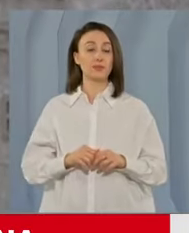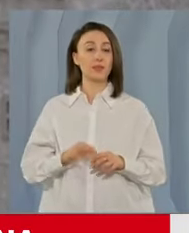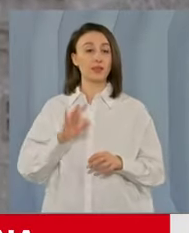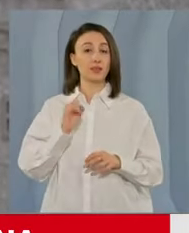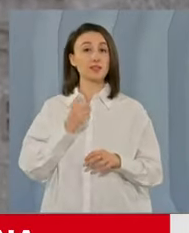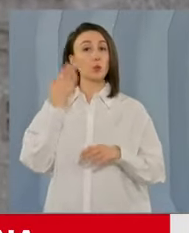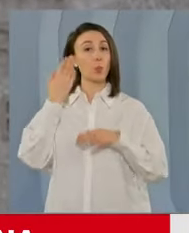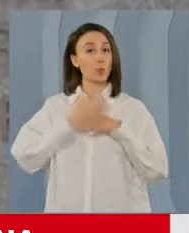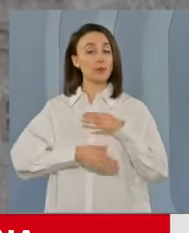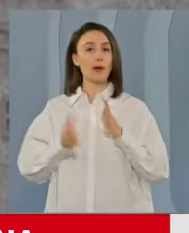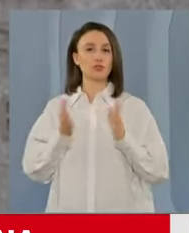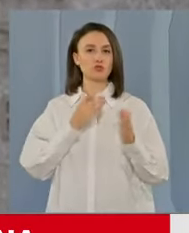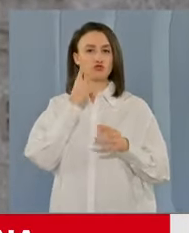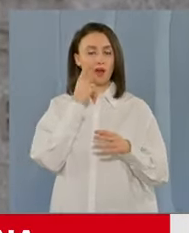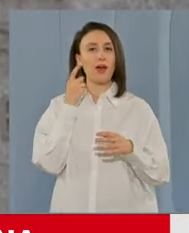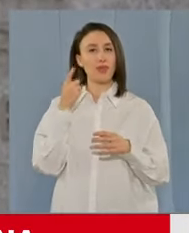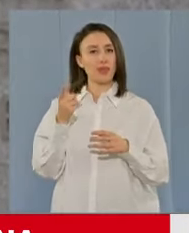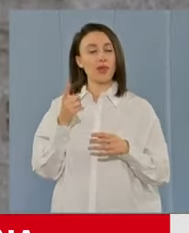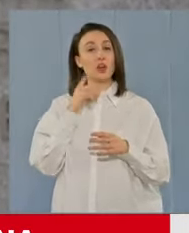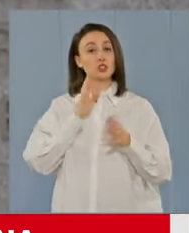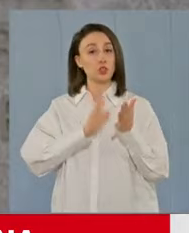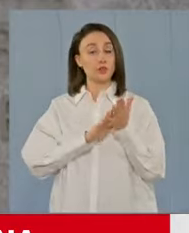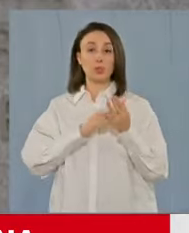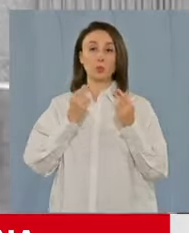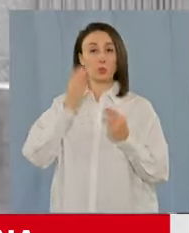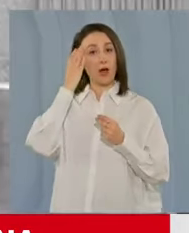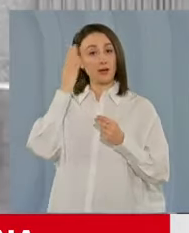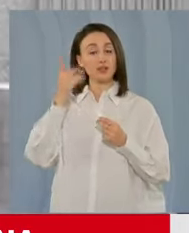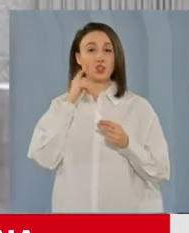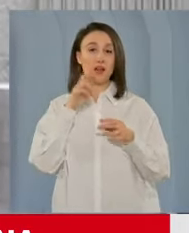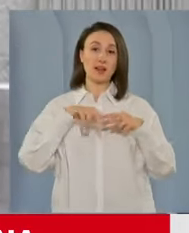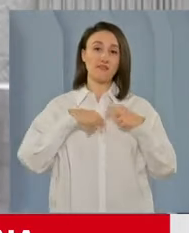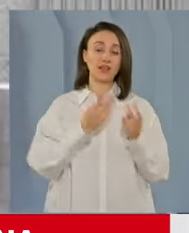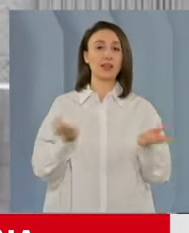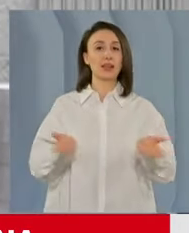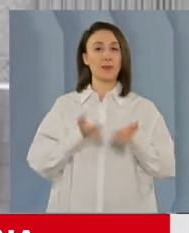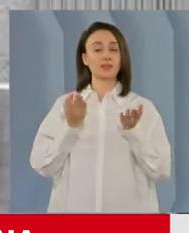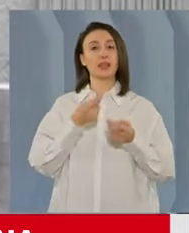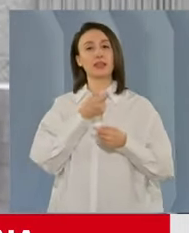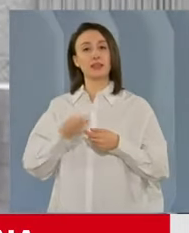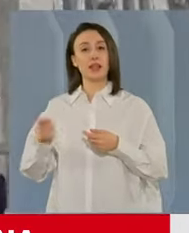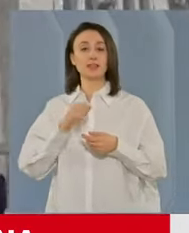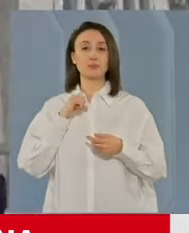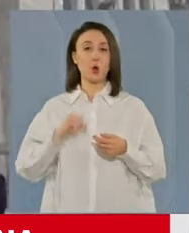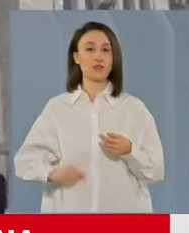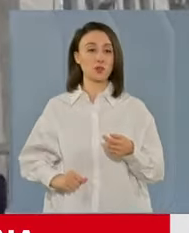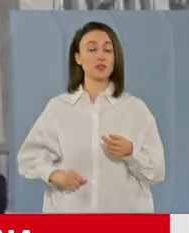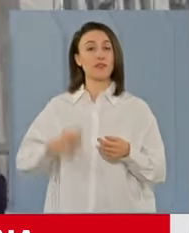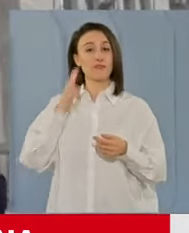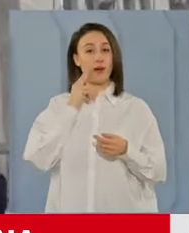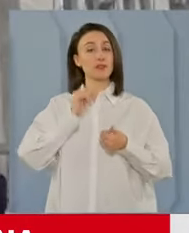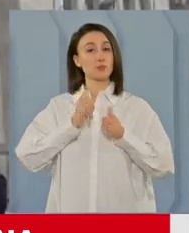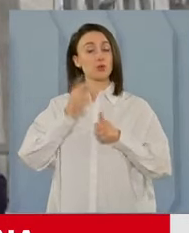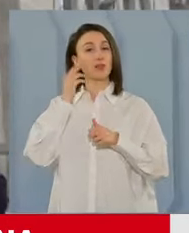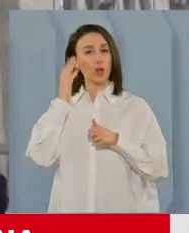este ultima etapă În încercarea Simonei Halep de a și dovedi Buna credință și de a reveni cât mai rapid în tenisul profesionist sportiva